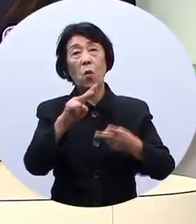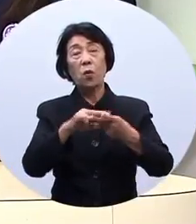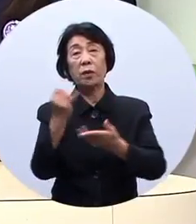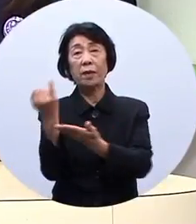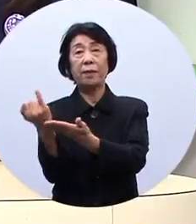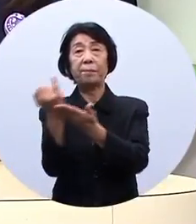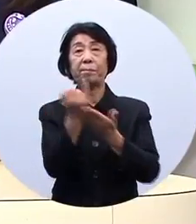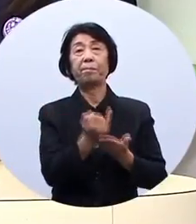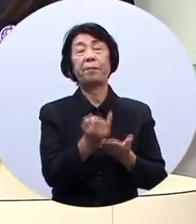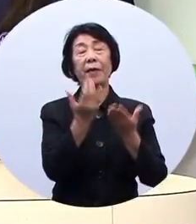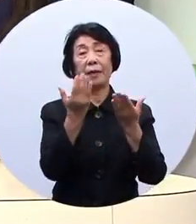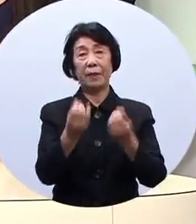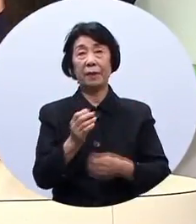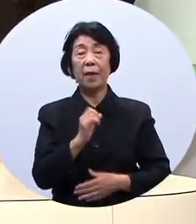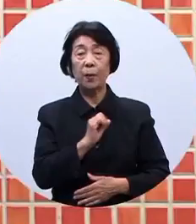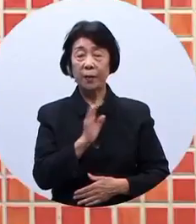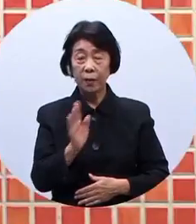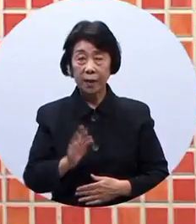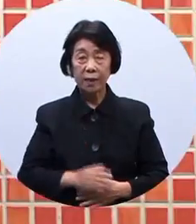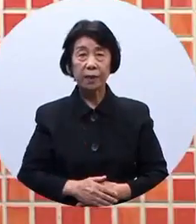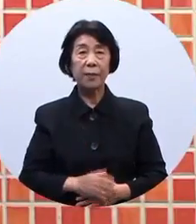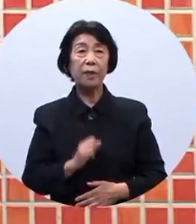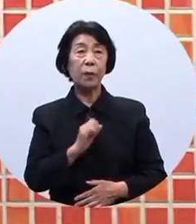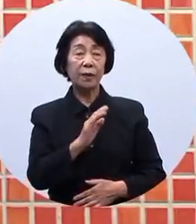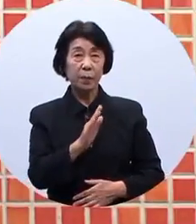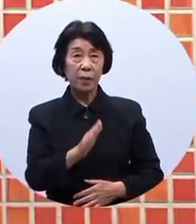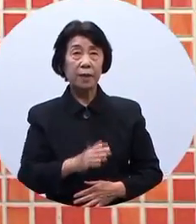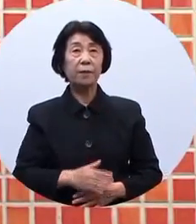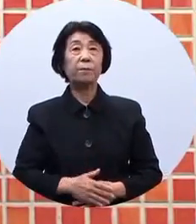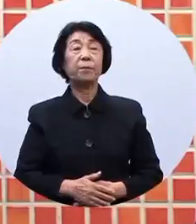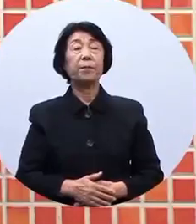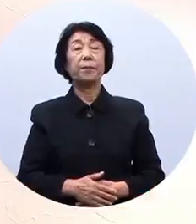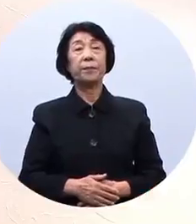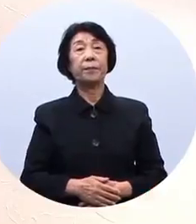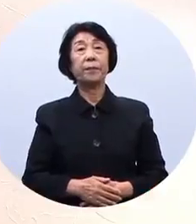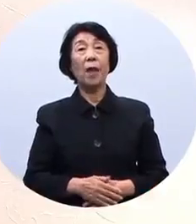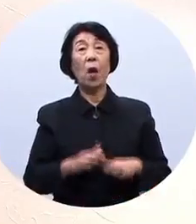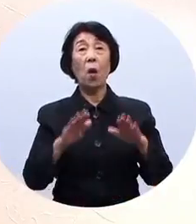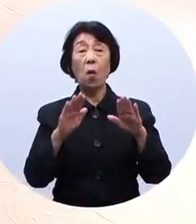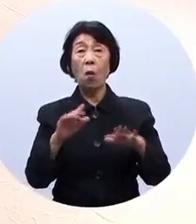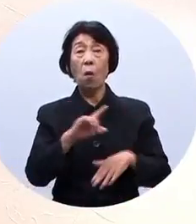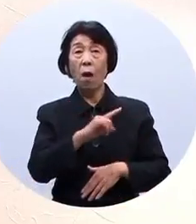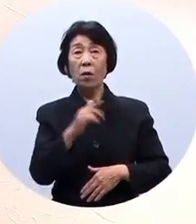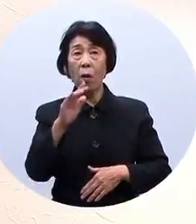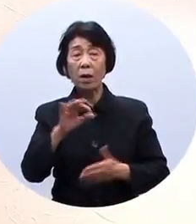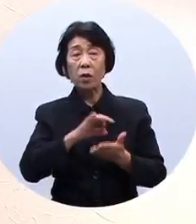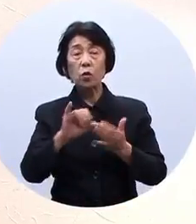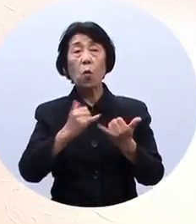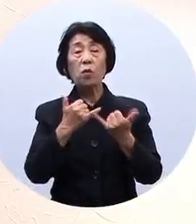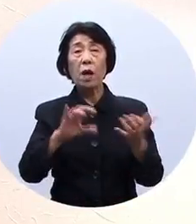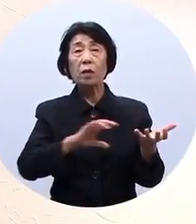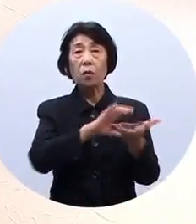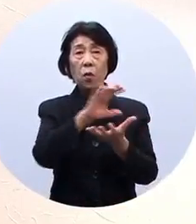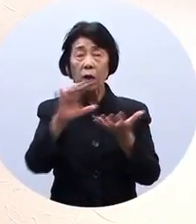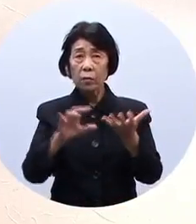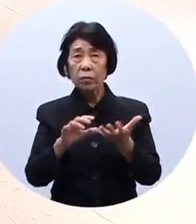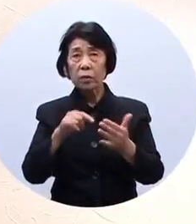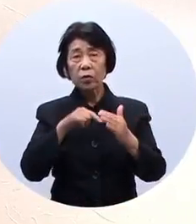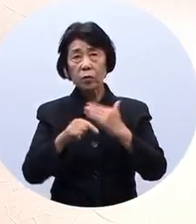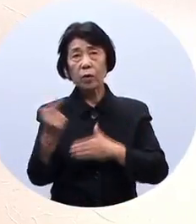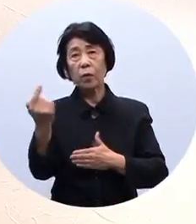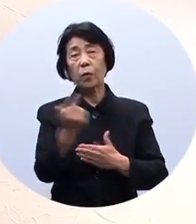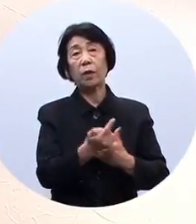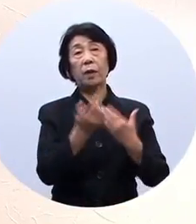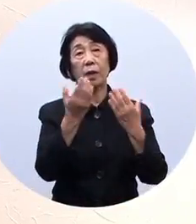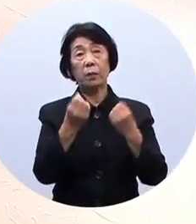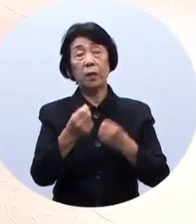お越しいただきました。よろしくお願いいたします。 よろしくお願いいたします。 今回はよくある消費者トラブルということでお越しいただきました